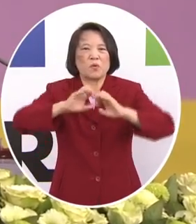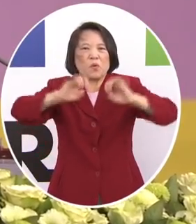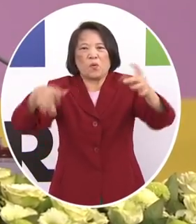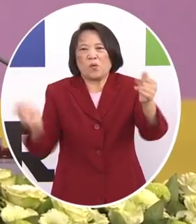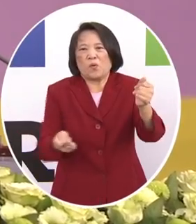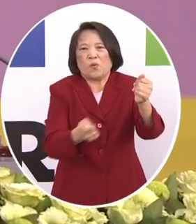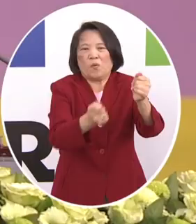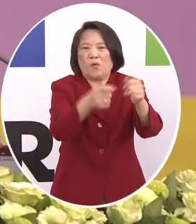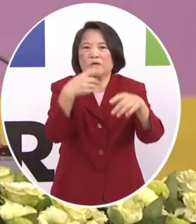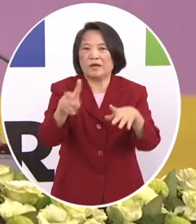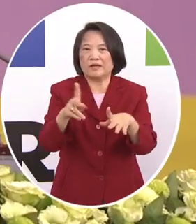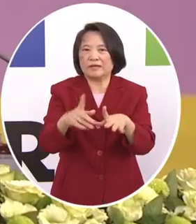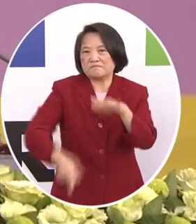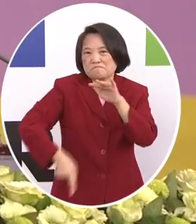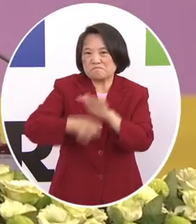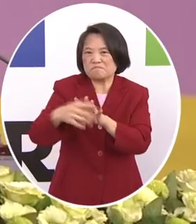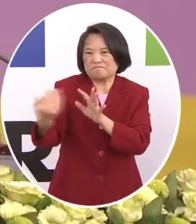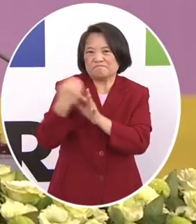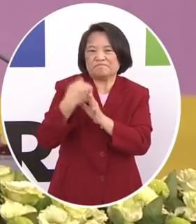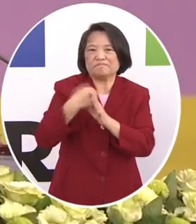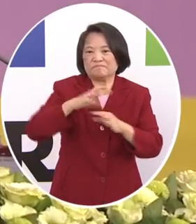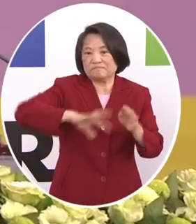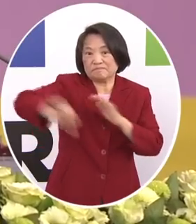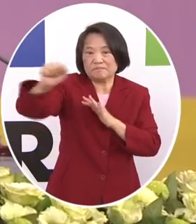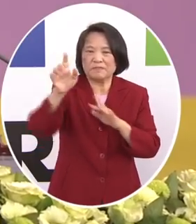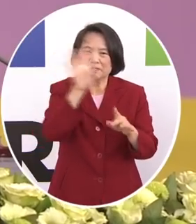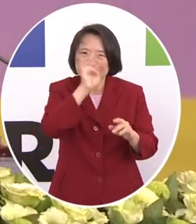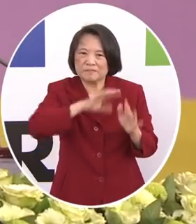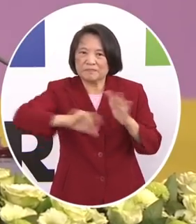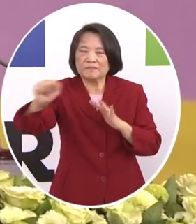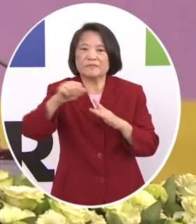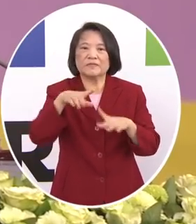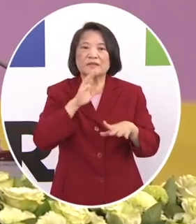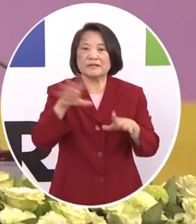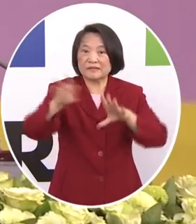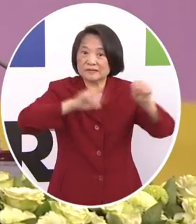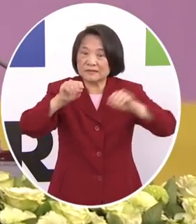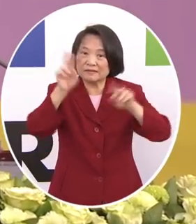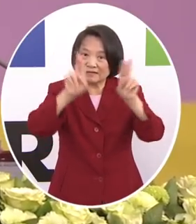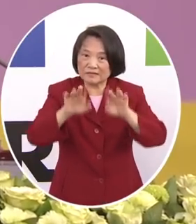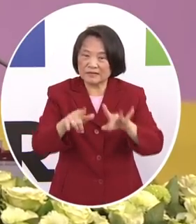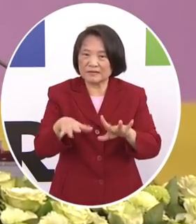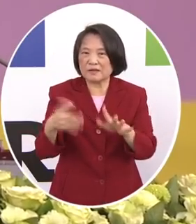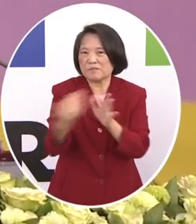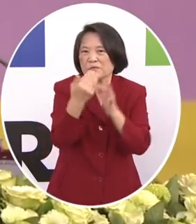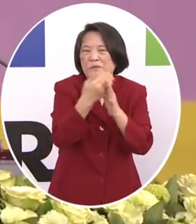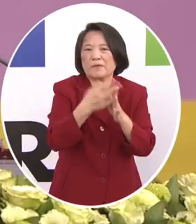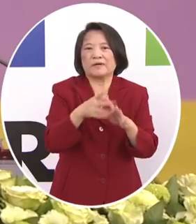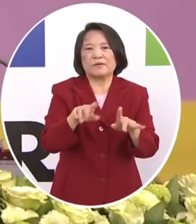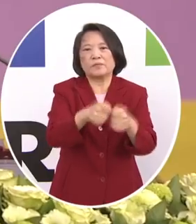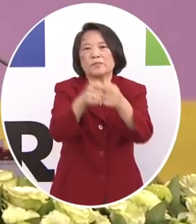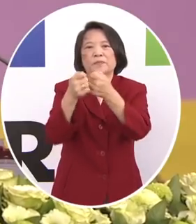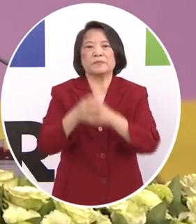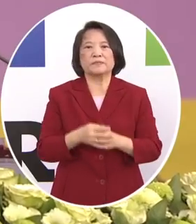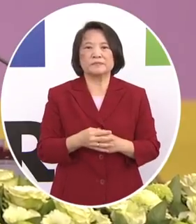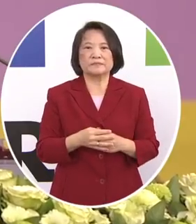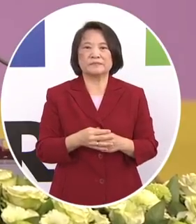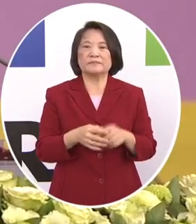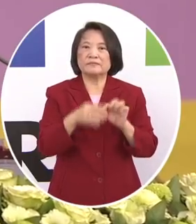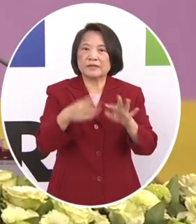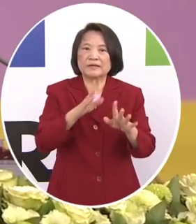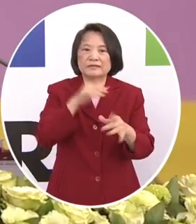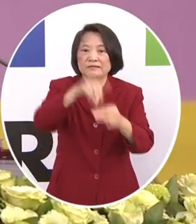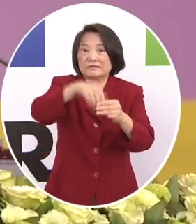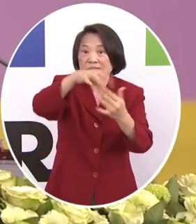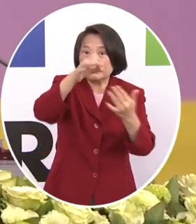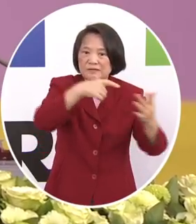取科技情报，还是蓄意破坏资讯安全系统，甚至企图用各种方式介入选举、